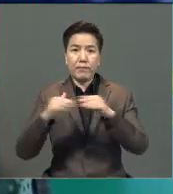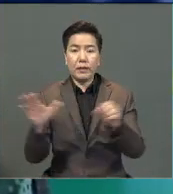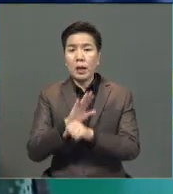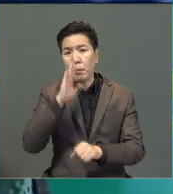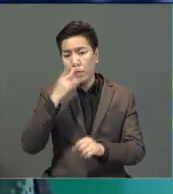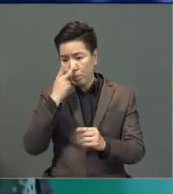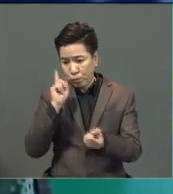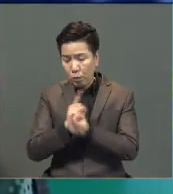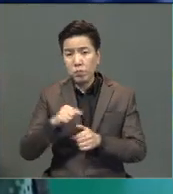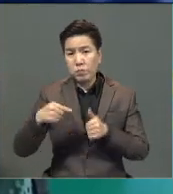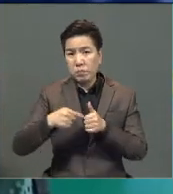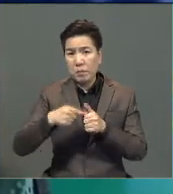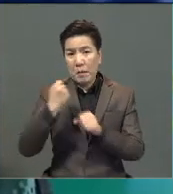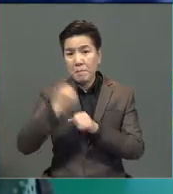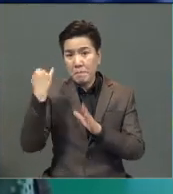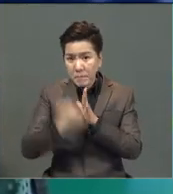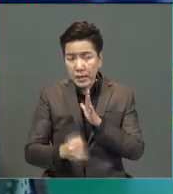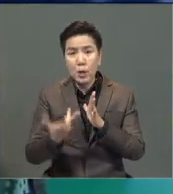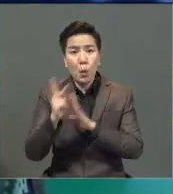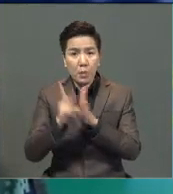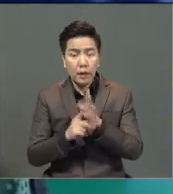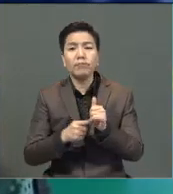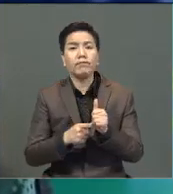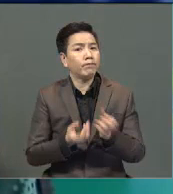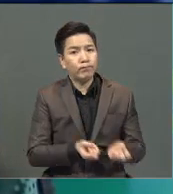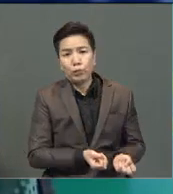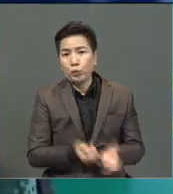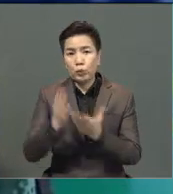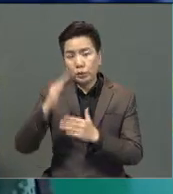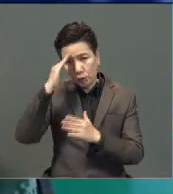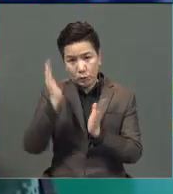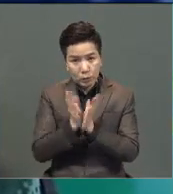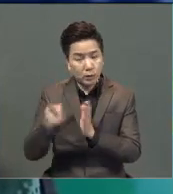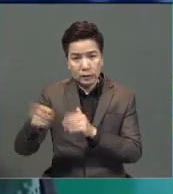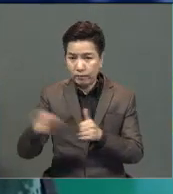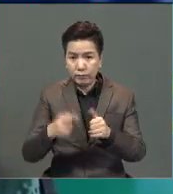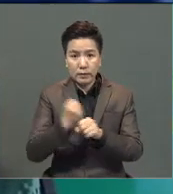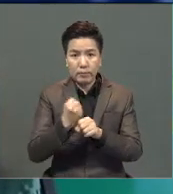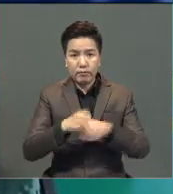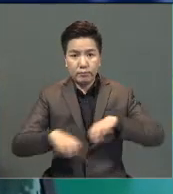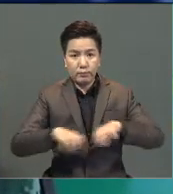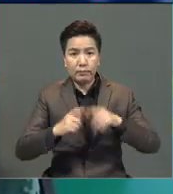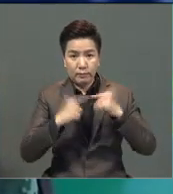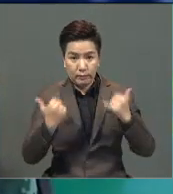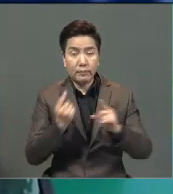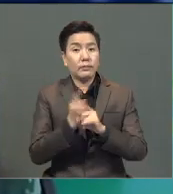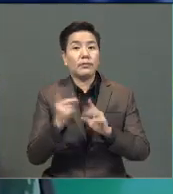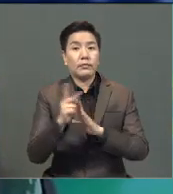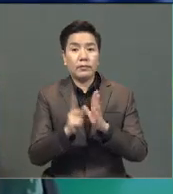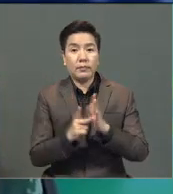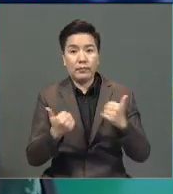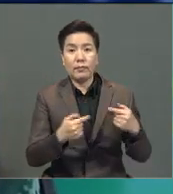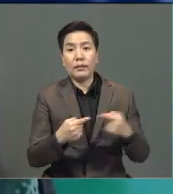ากตรวจพบว่ามีความผิดทางอาญานะครับก็จะให้เจ้าหน้าที่ตำรวจนะครับได้ดำเนินการทางกฎหมายอา